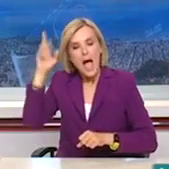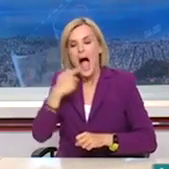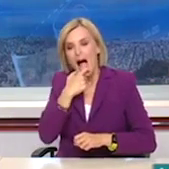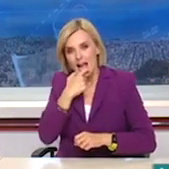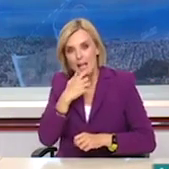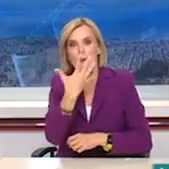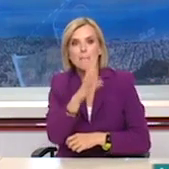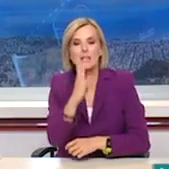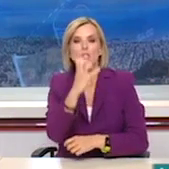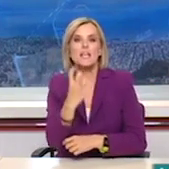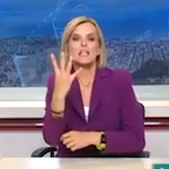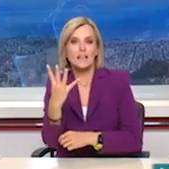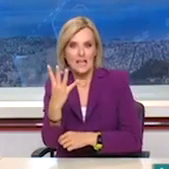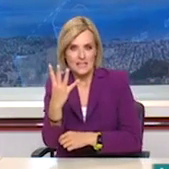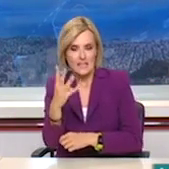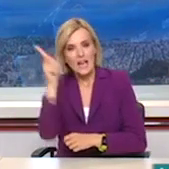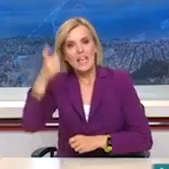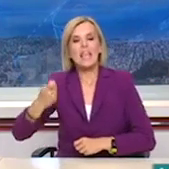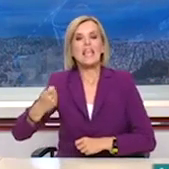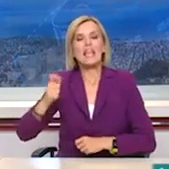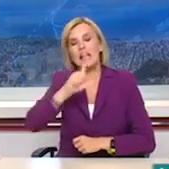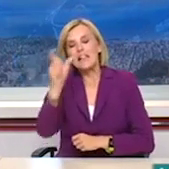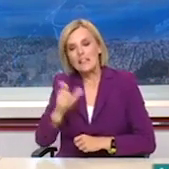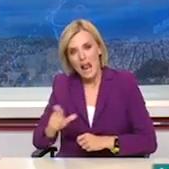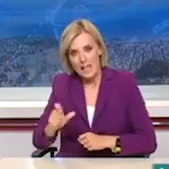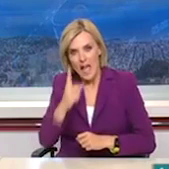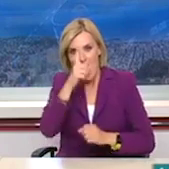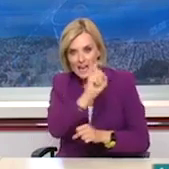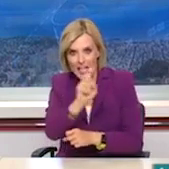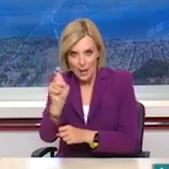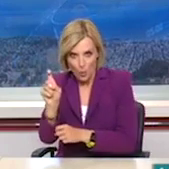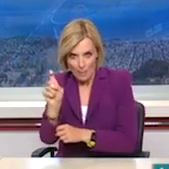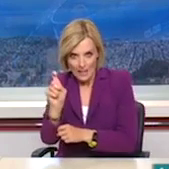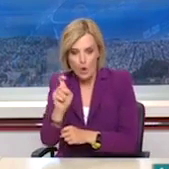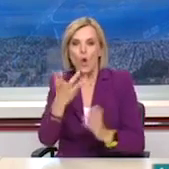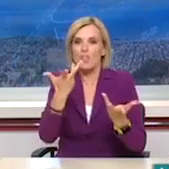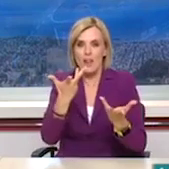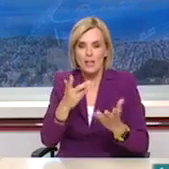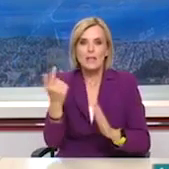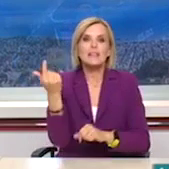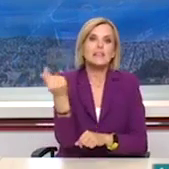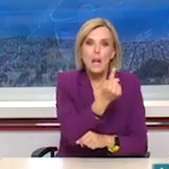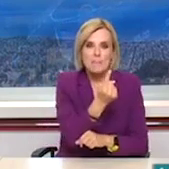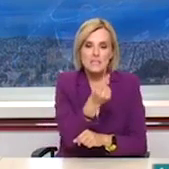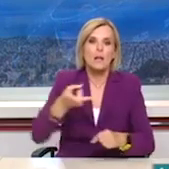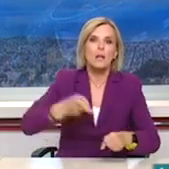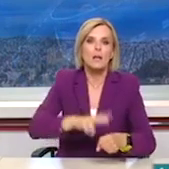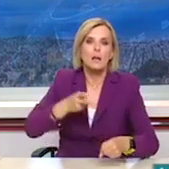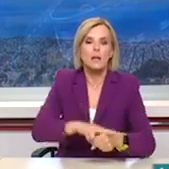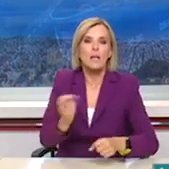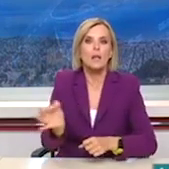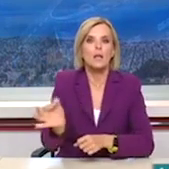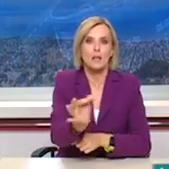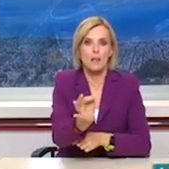και 544 ένα εκατομμύριο πληθυσμού στην Ιταλία. Αν ξέχναγα τις μαθηματικές εκτιμήσεις και στη χώρα μας είχαμε αντίστοιχα περίπου